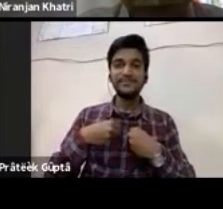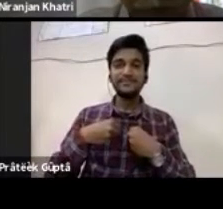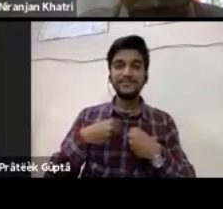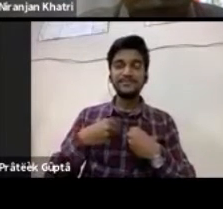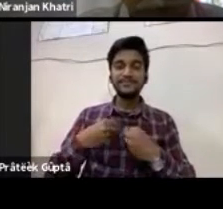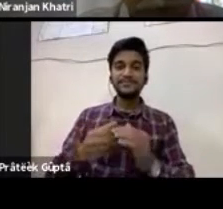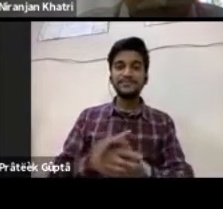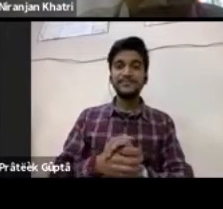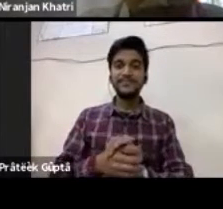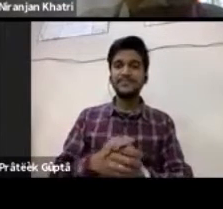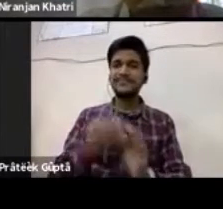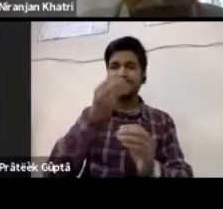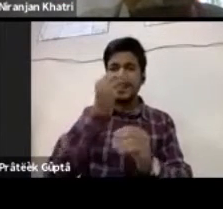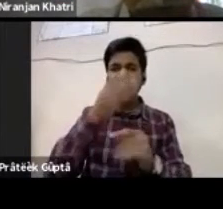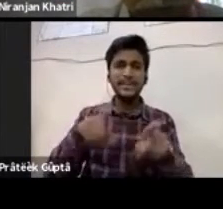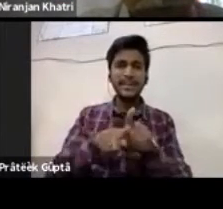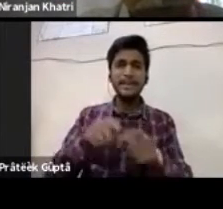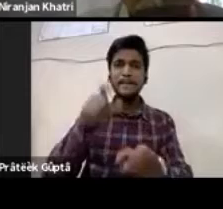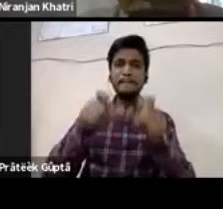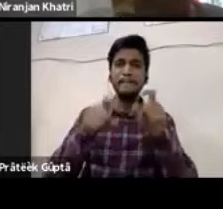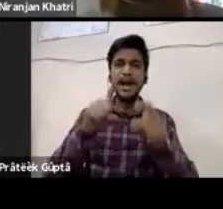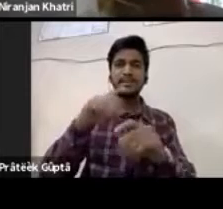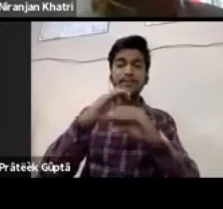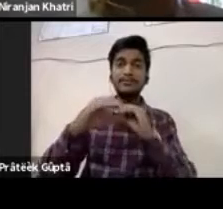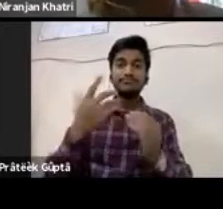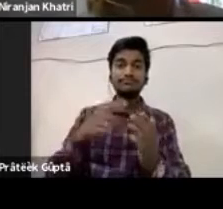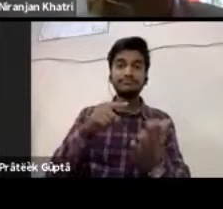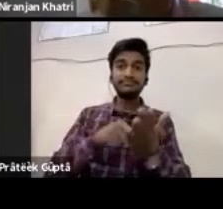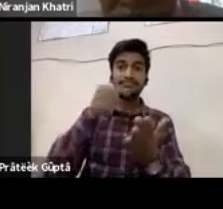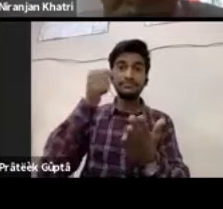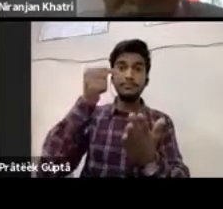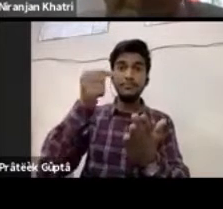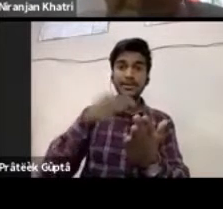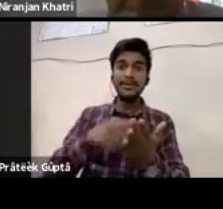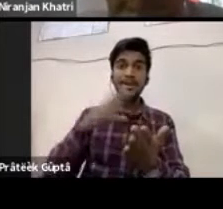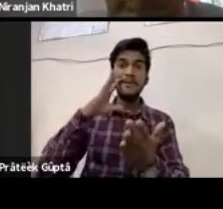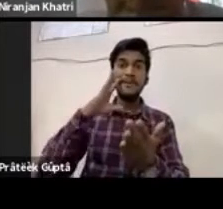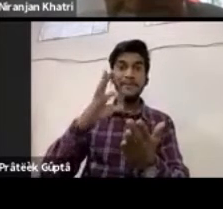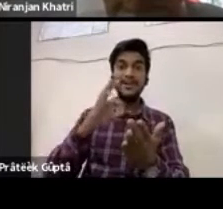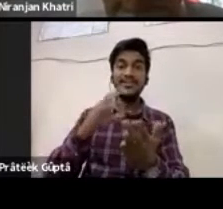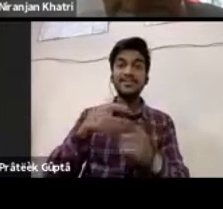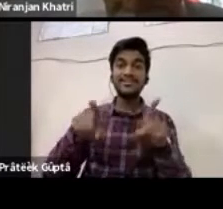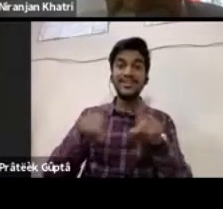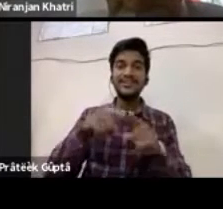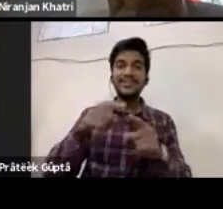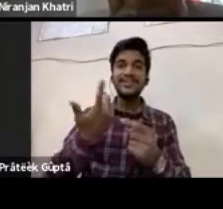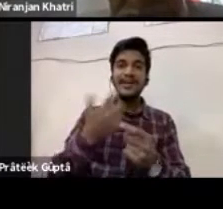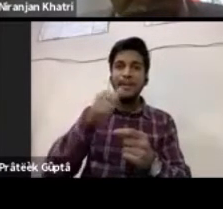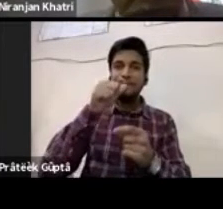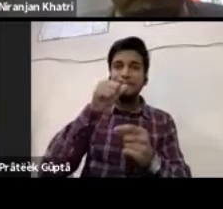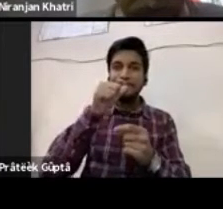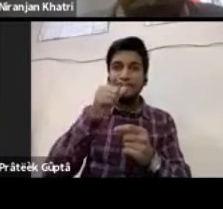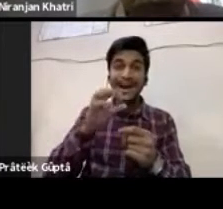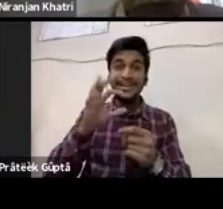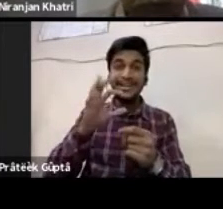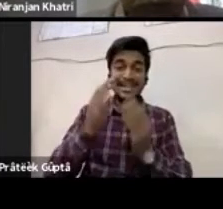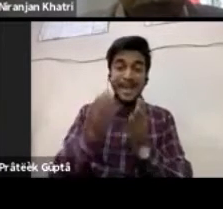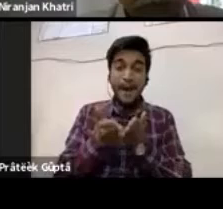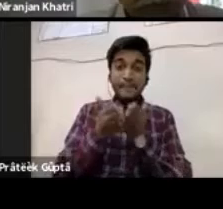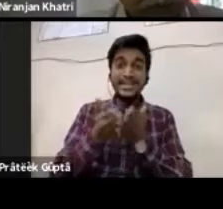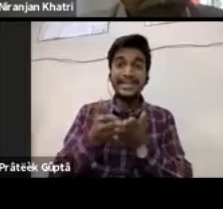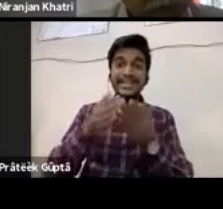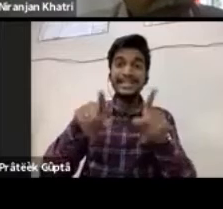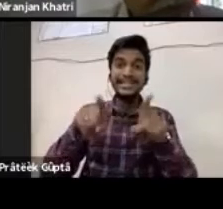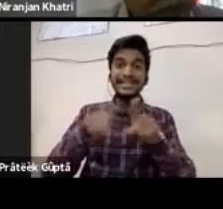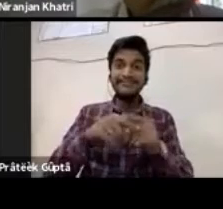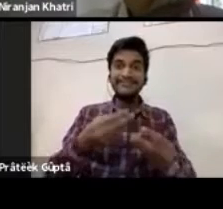सी बात है कि जब ऐसा मंथन होता है तो उसमें कोई ना कोई अमृत जरूर निकलता है। मेरी लाइफ